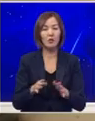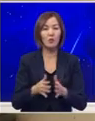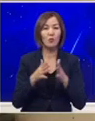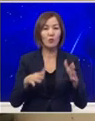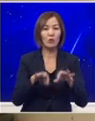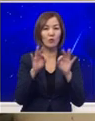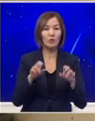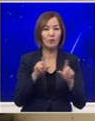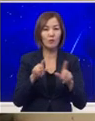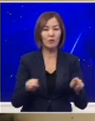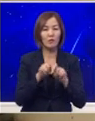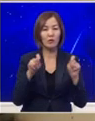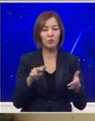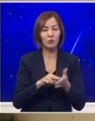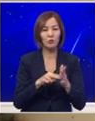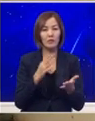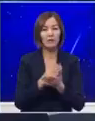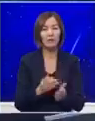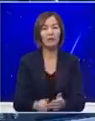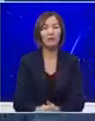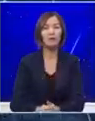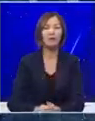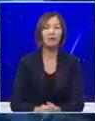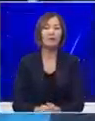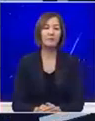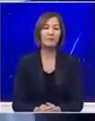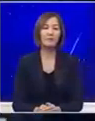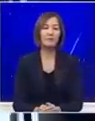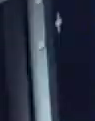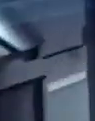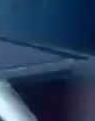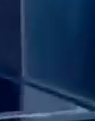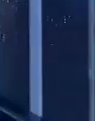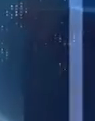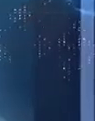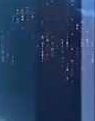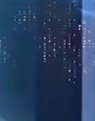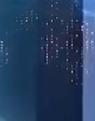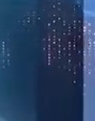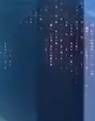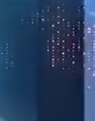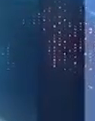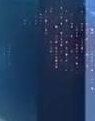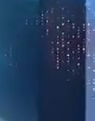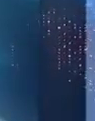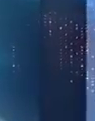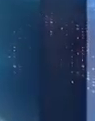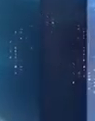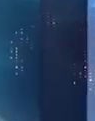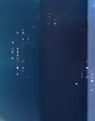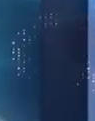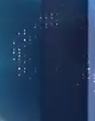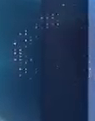ауқымды өнер мектебін ашу жоспарда бар. Құрманжан Қасымжанұлы, Бекжан Кенжебай, Жетісу арнасы.